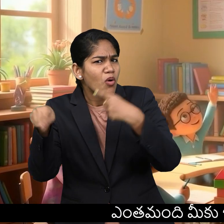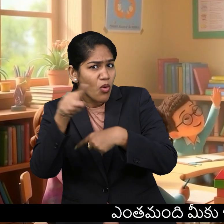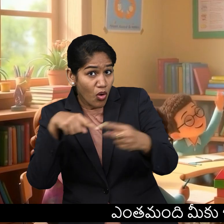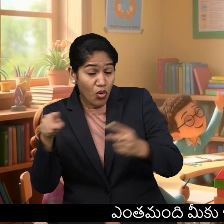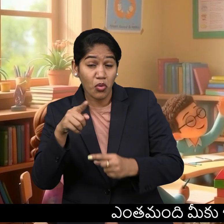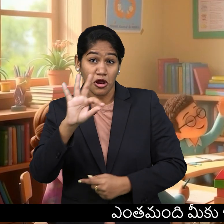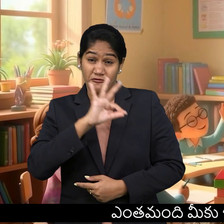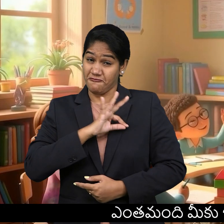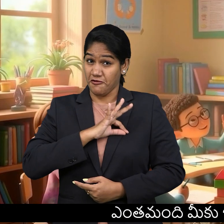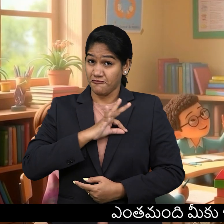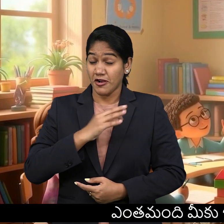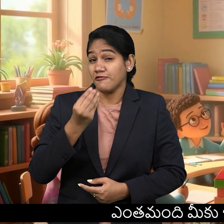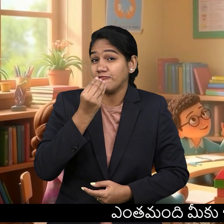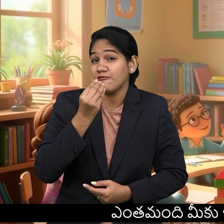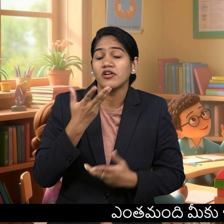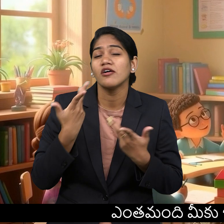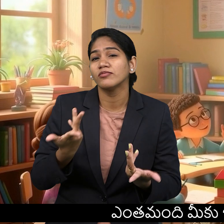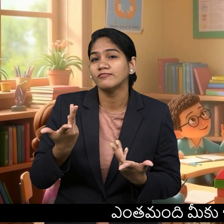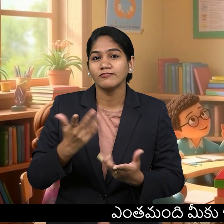మీకు ఇష్టమైన అల్పాహారం తిన్నారు?